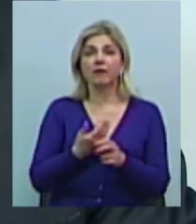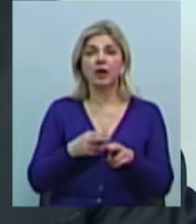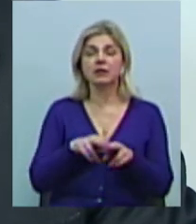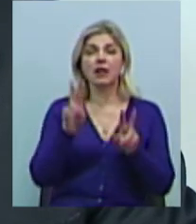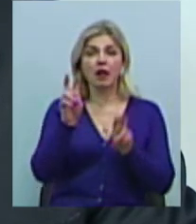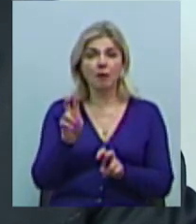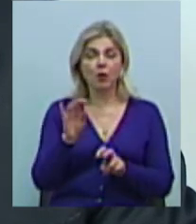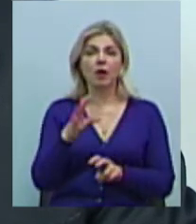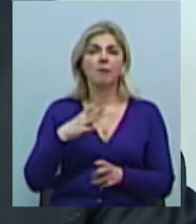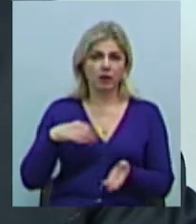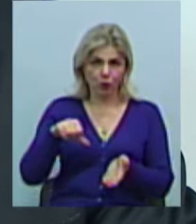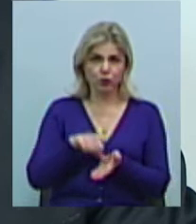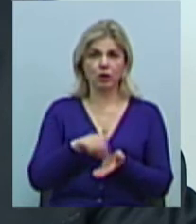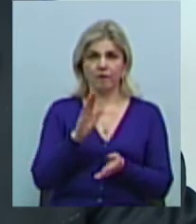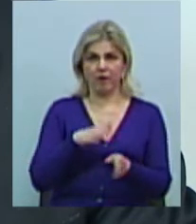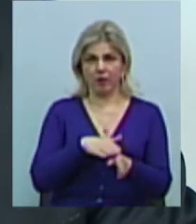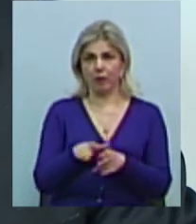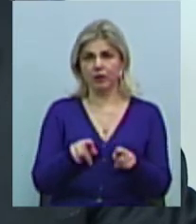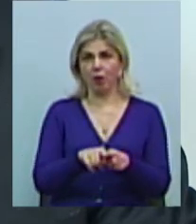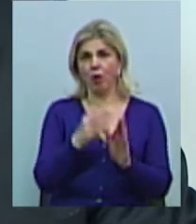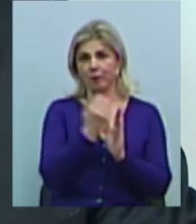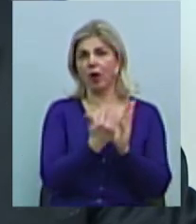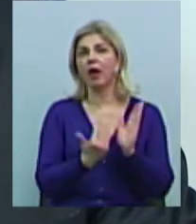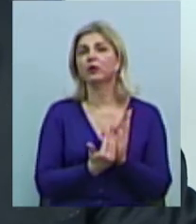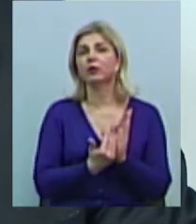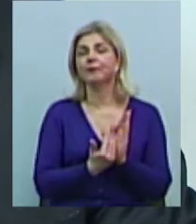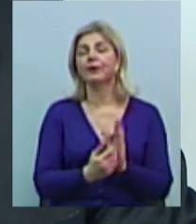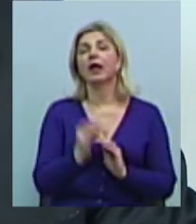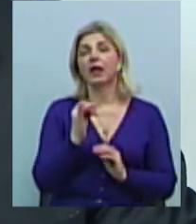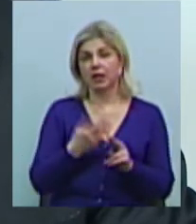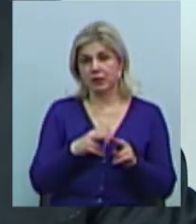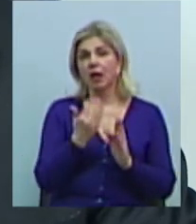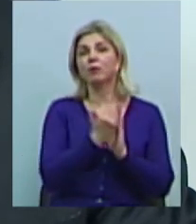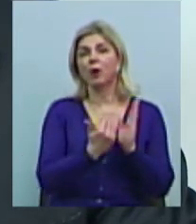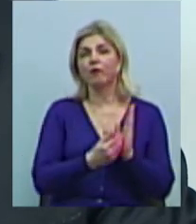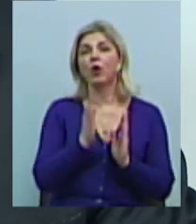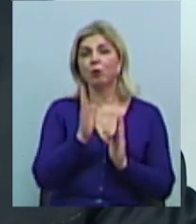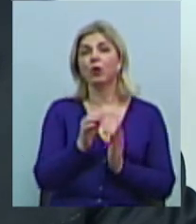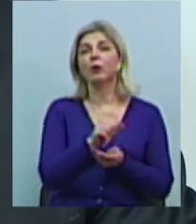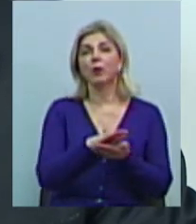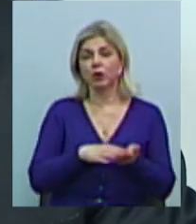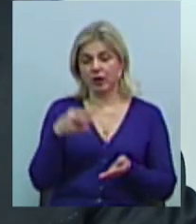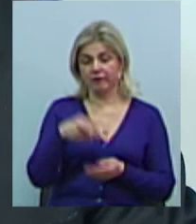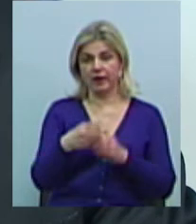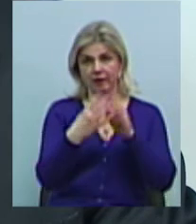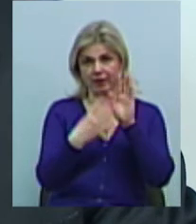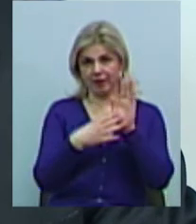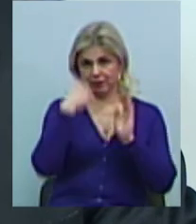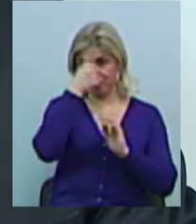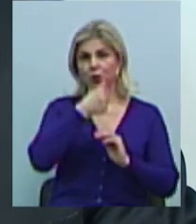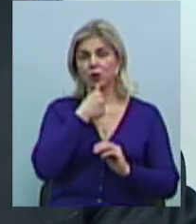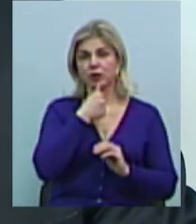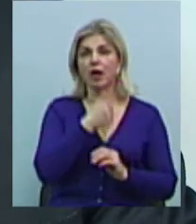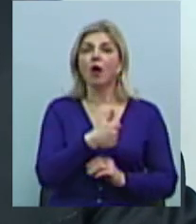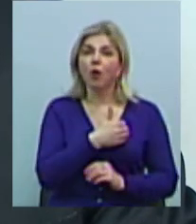безпосередньо приймав участь в реалізації цього проєкту. І цей проєкт буде продовжений і в 2019 році. І хочу сказати